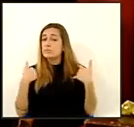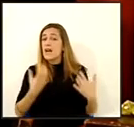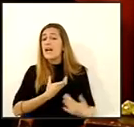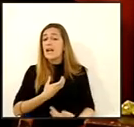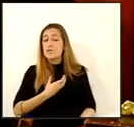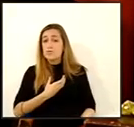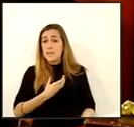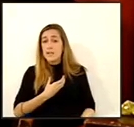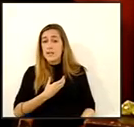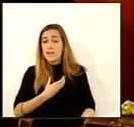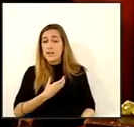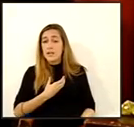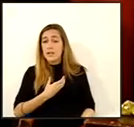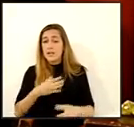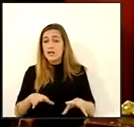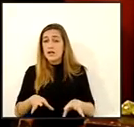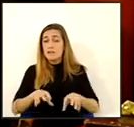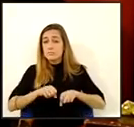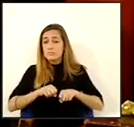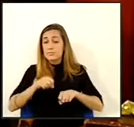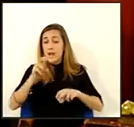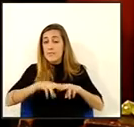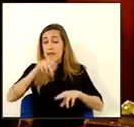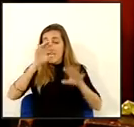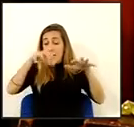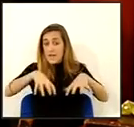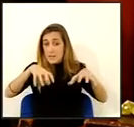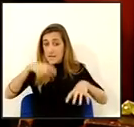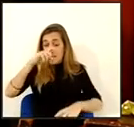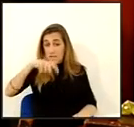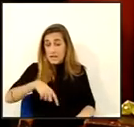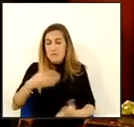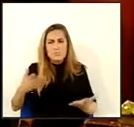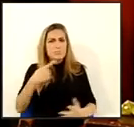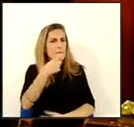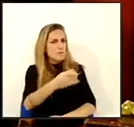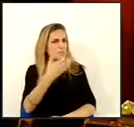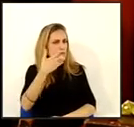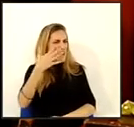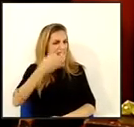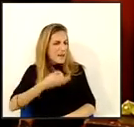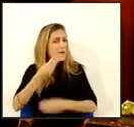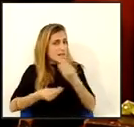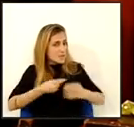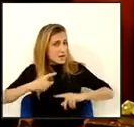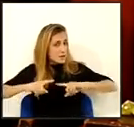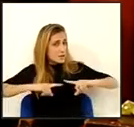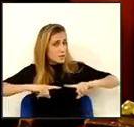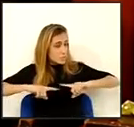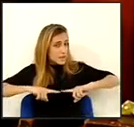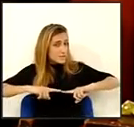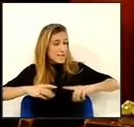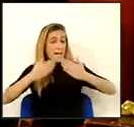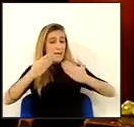l'OFIM aquesta Fira d'Abril d'aquest any. La pregunta és si realment s'organitzarà a través de